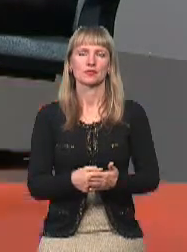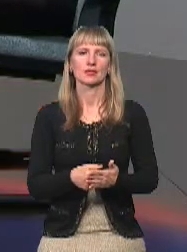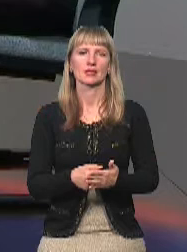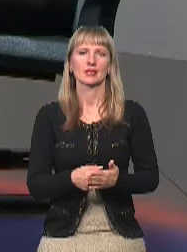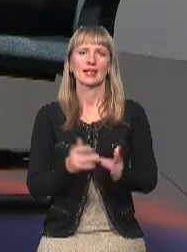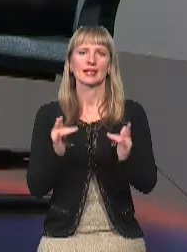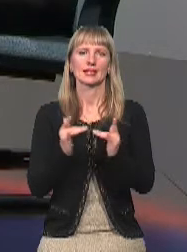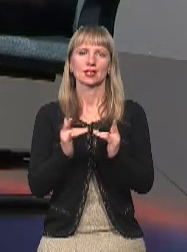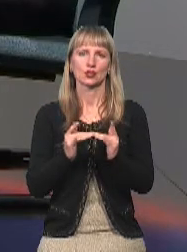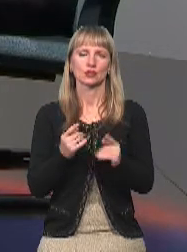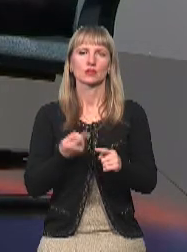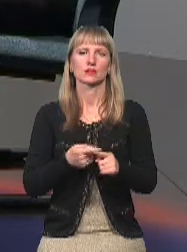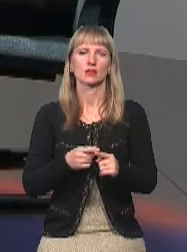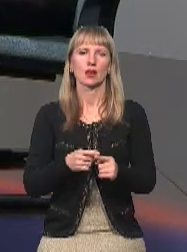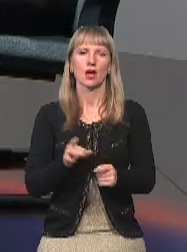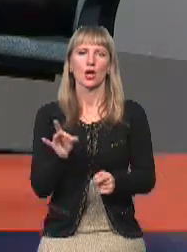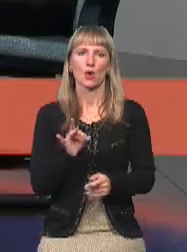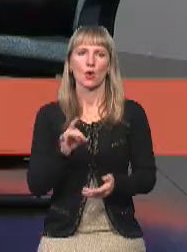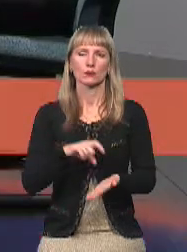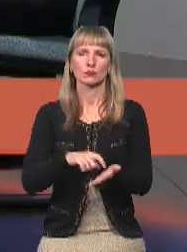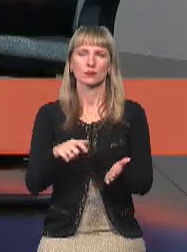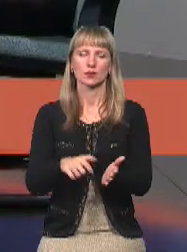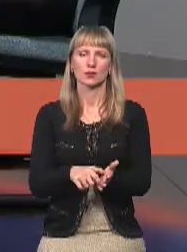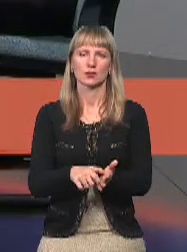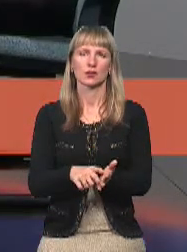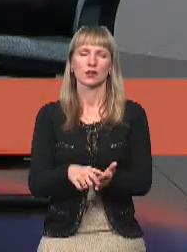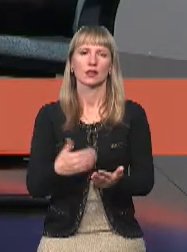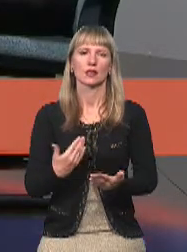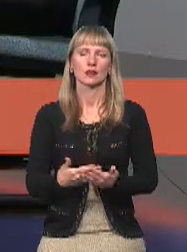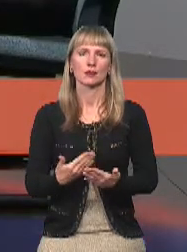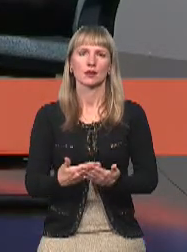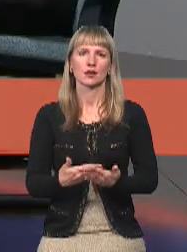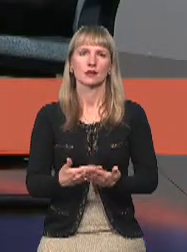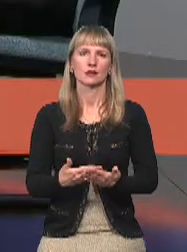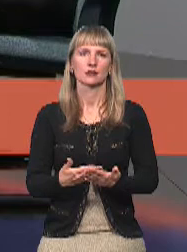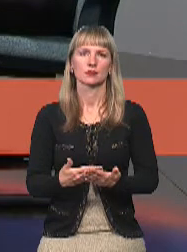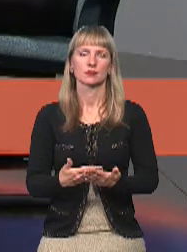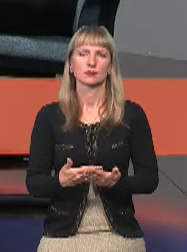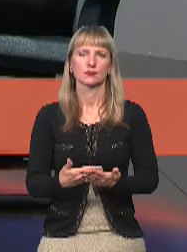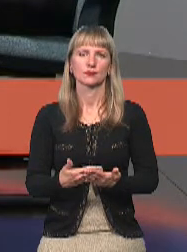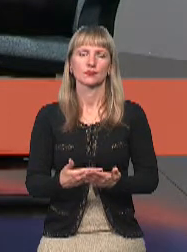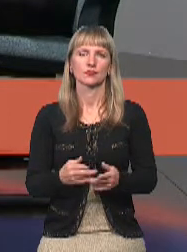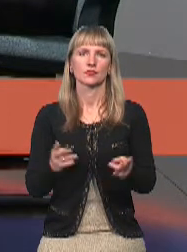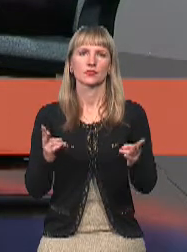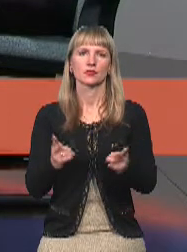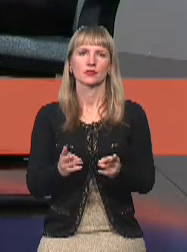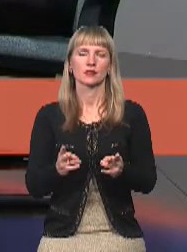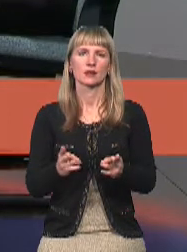ліжок, це квадратури на, да, от, можливо, так, скажімо так, треба